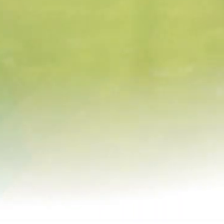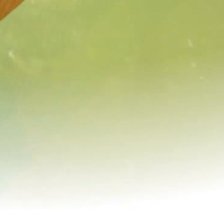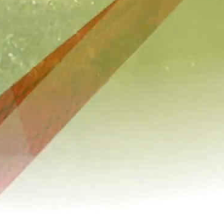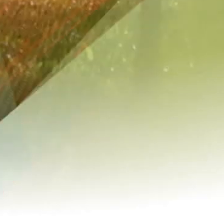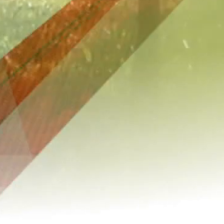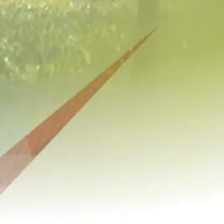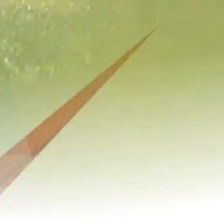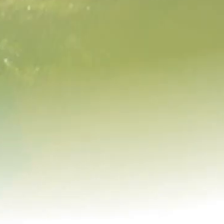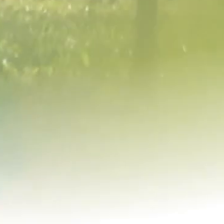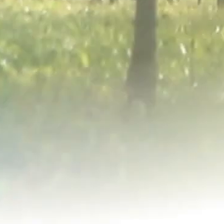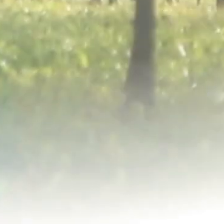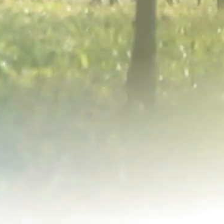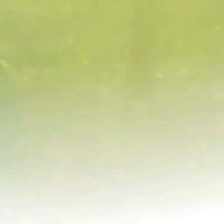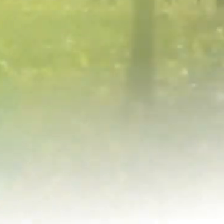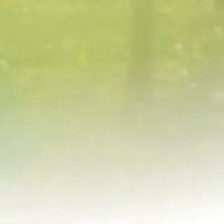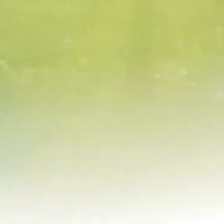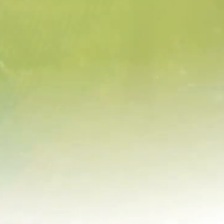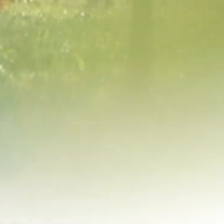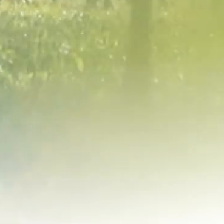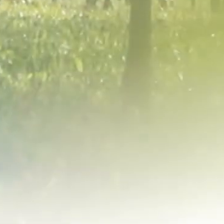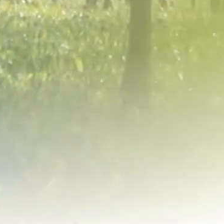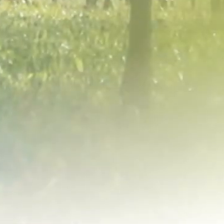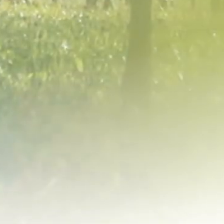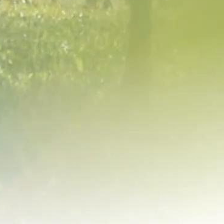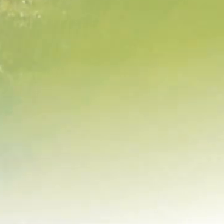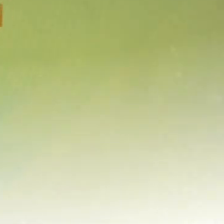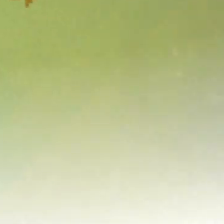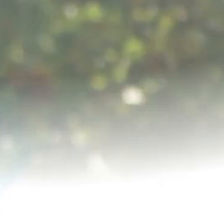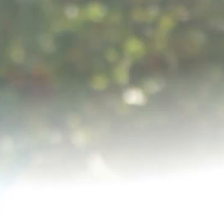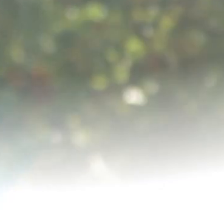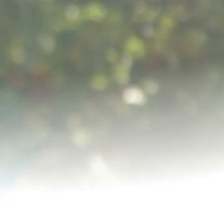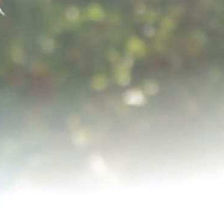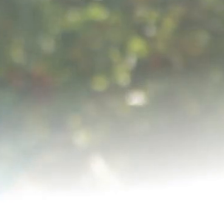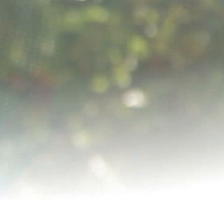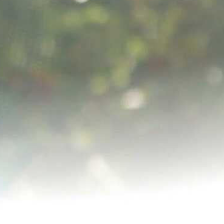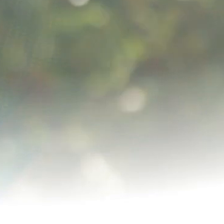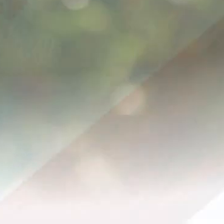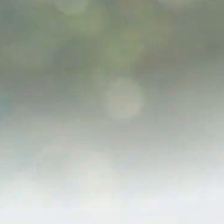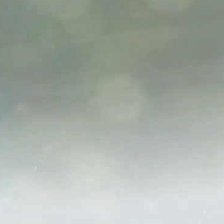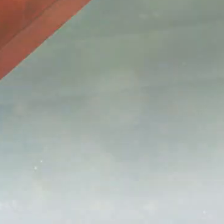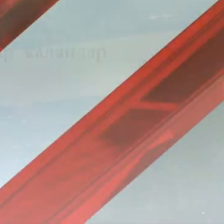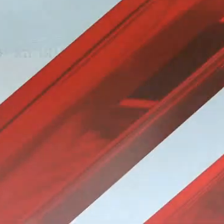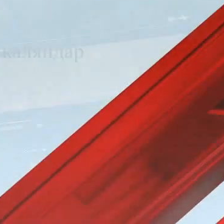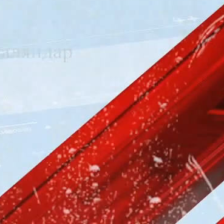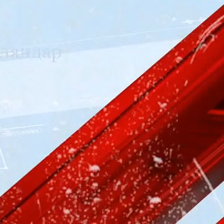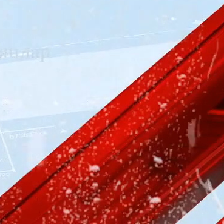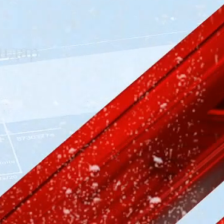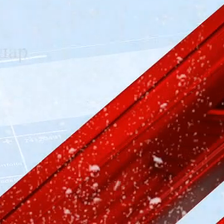у параўнанні з аўторкам паменшыцца на 4 хвіліны і складзе 10 гадзін 49 хвілін.